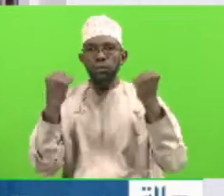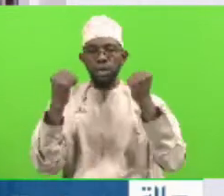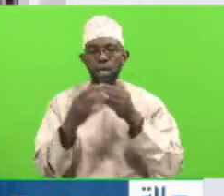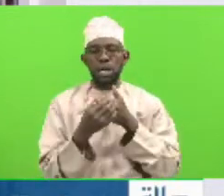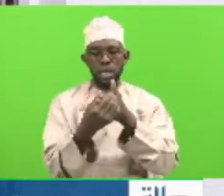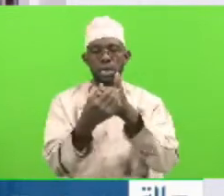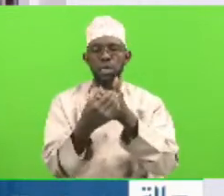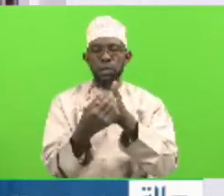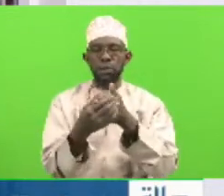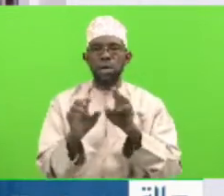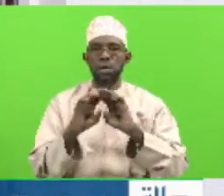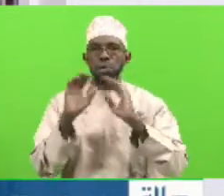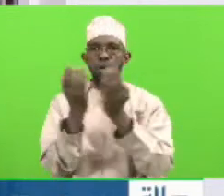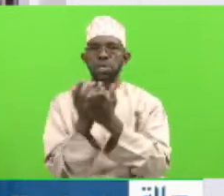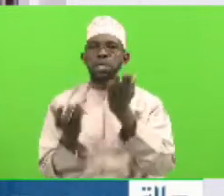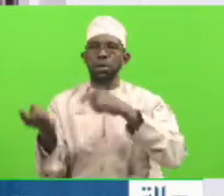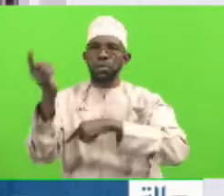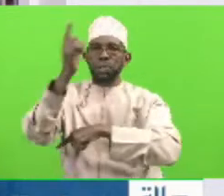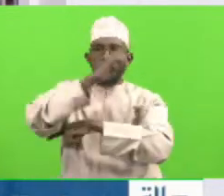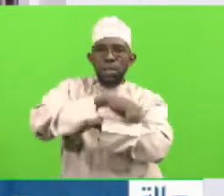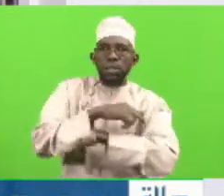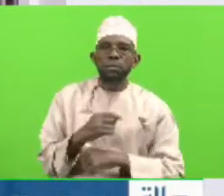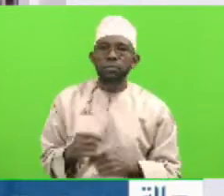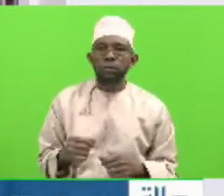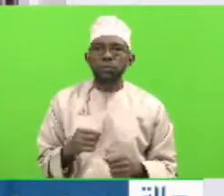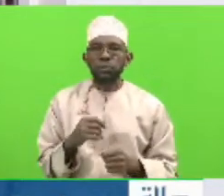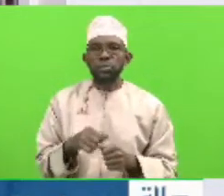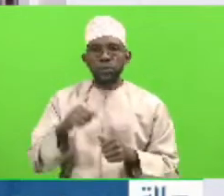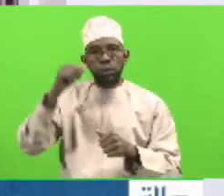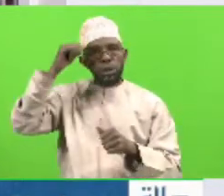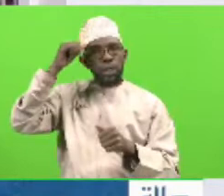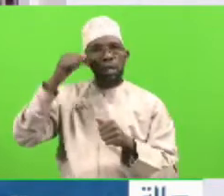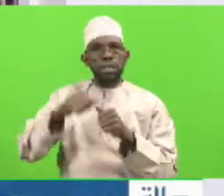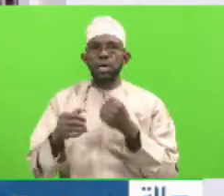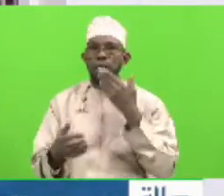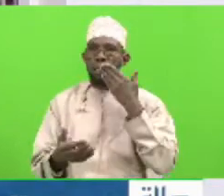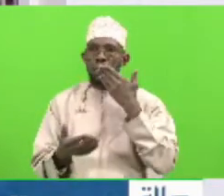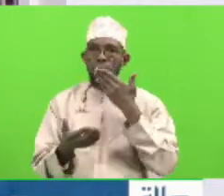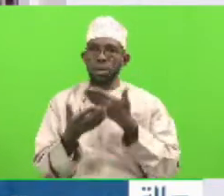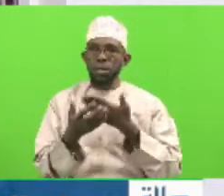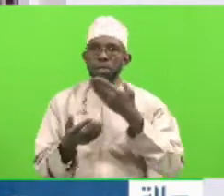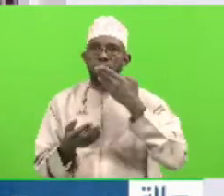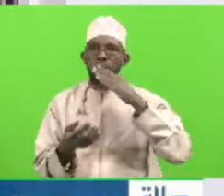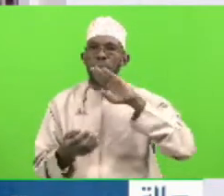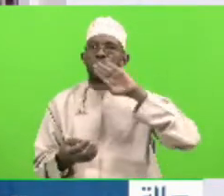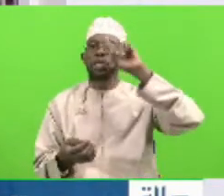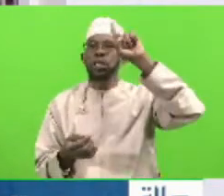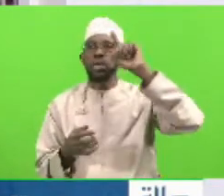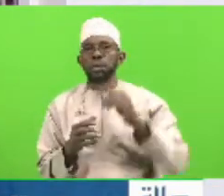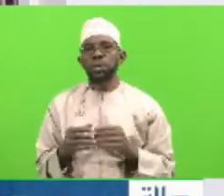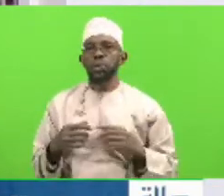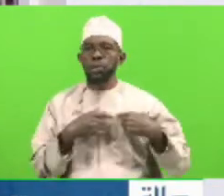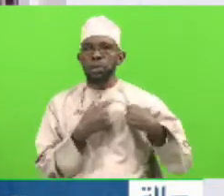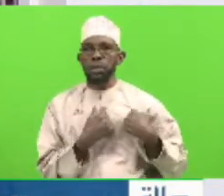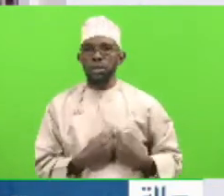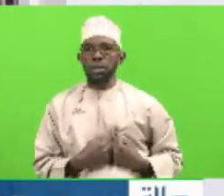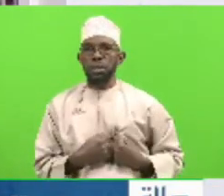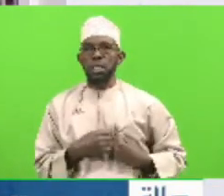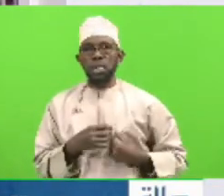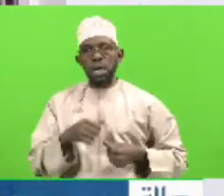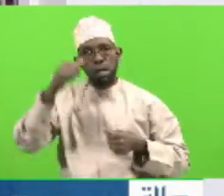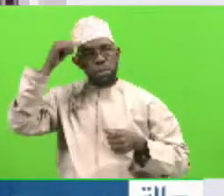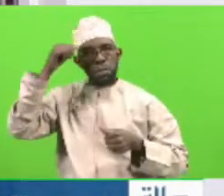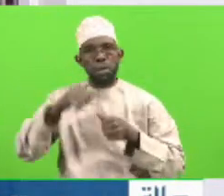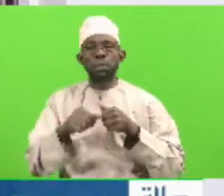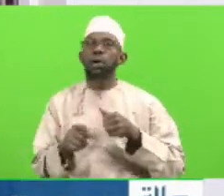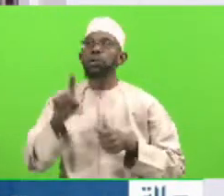المعافاة في الدنيا والآخرة. اللهم أعنا على ذكرك وشكرك وحسن عبادتك. اللهم يا مقلب القلوب ثبت قلوبنا على